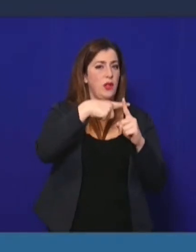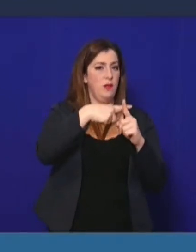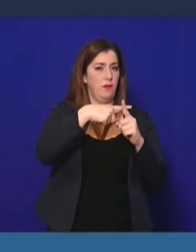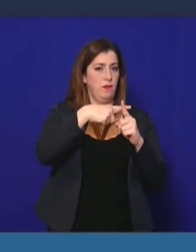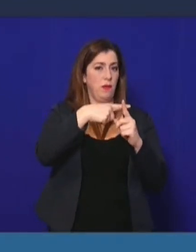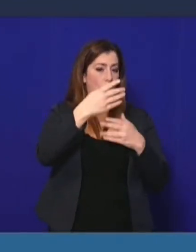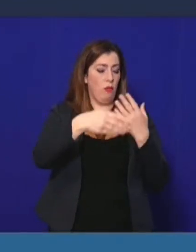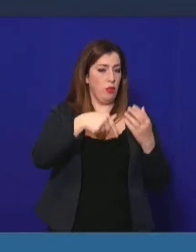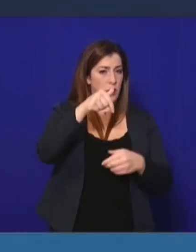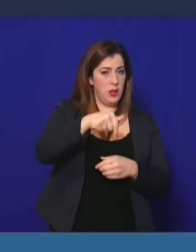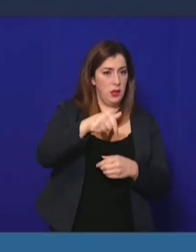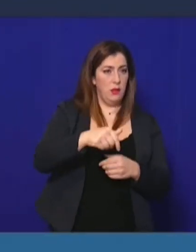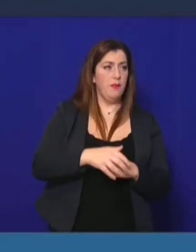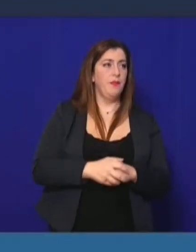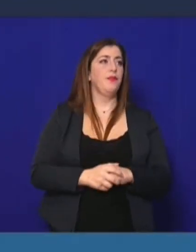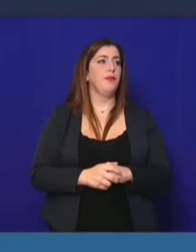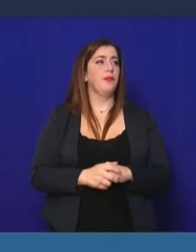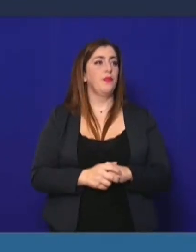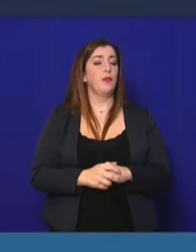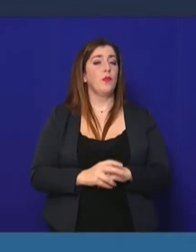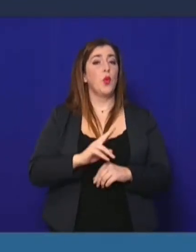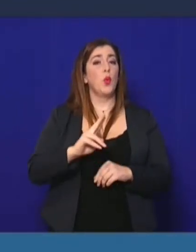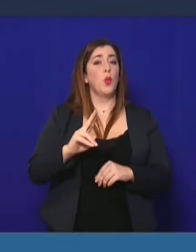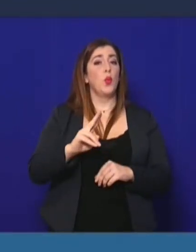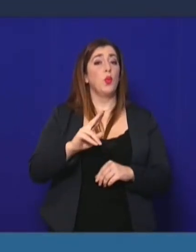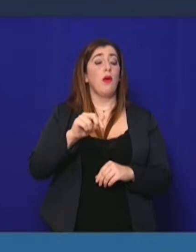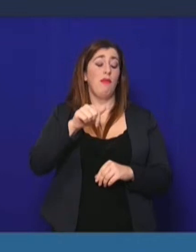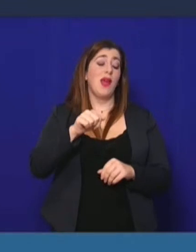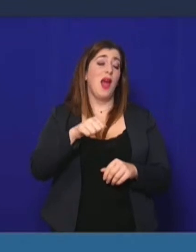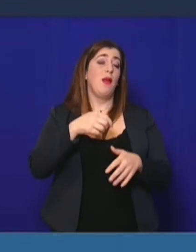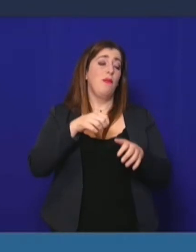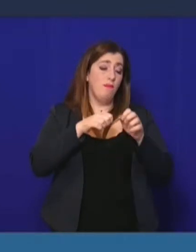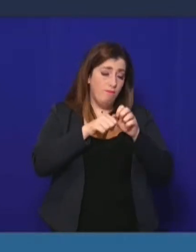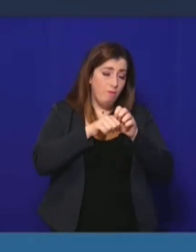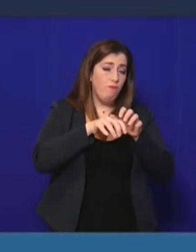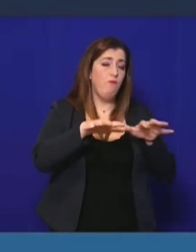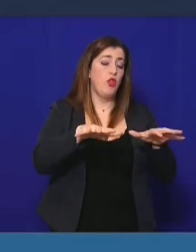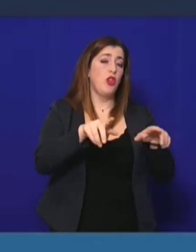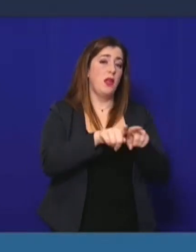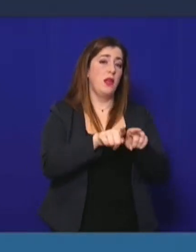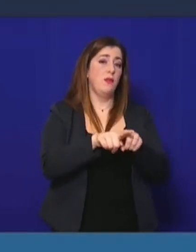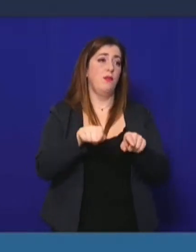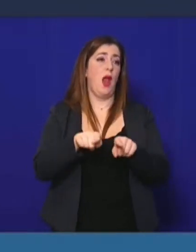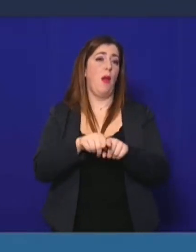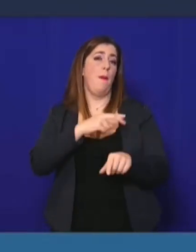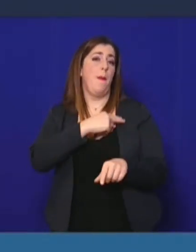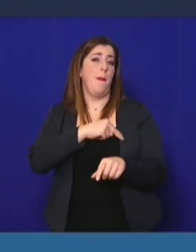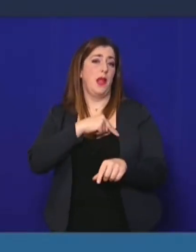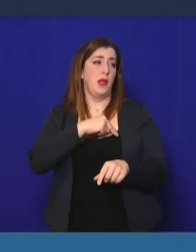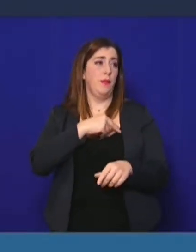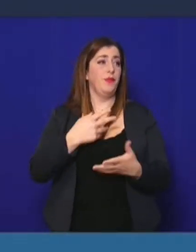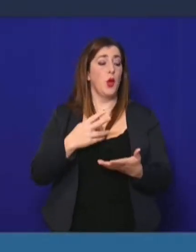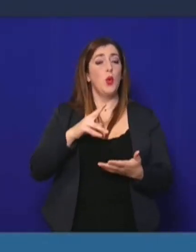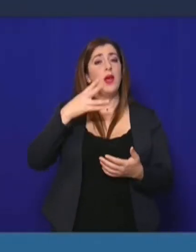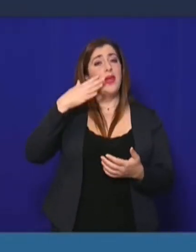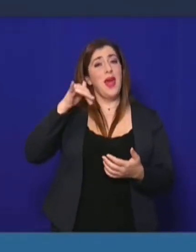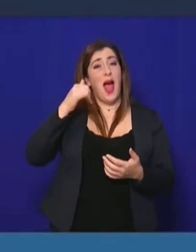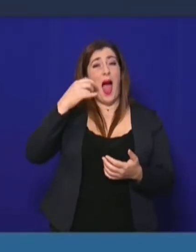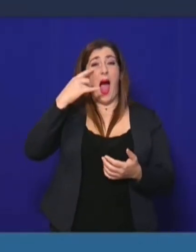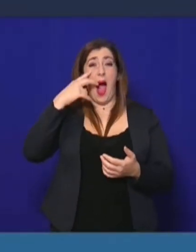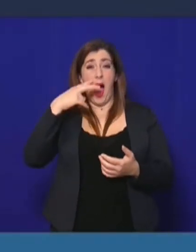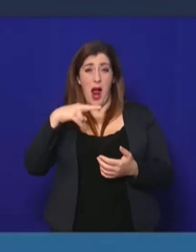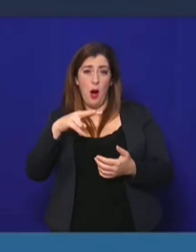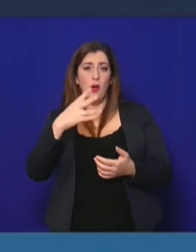hemmhekk ukoll simili bħal Malta għandna trasmissjoni. U jekk inħarsu lejn l-etajiet tal-każijiet li kellna din l-aħħar